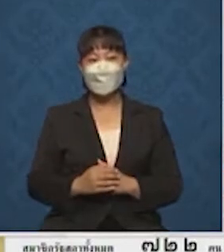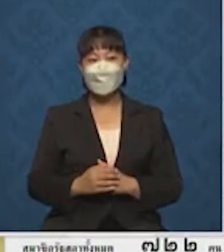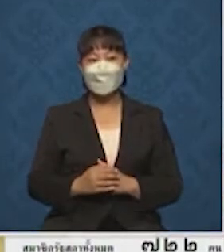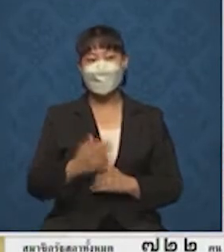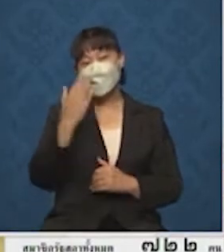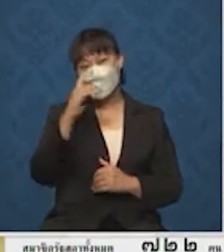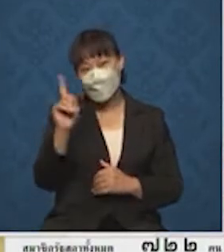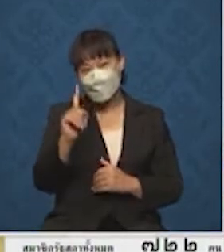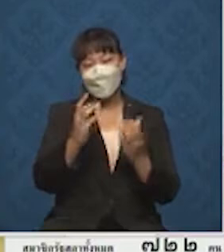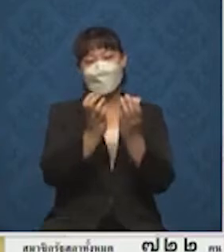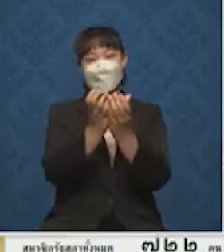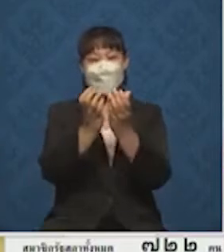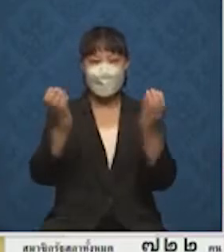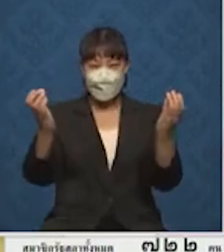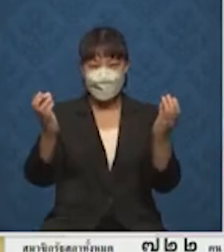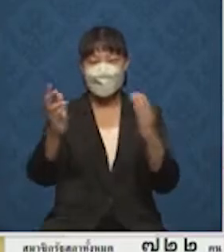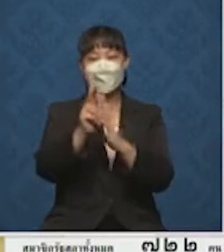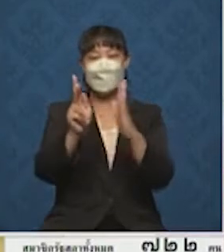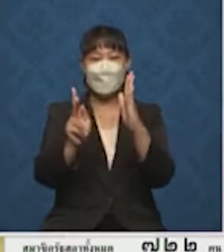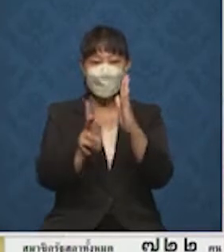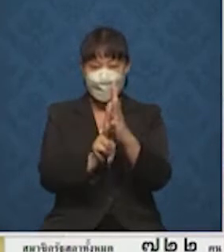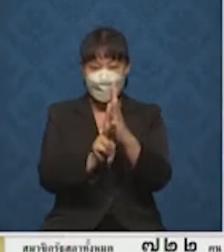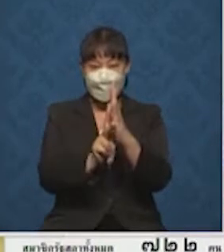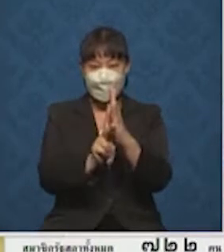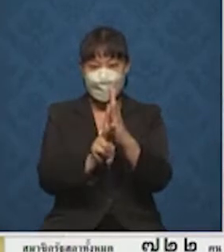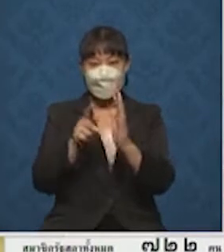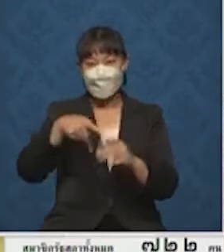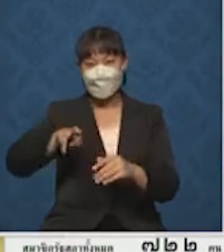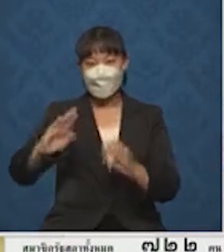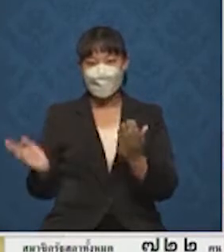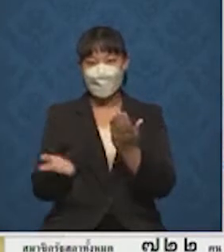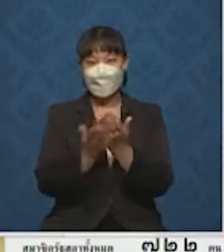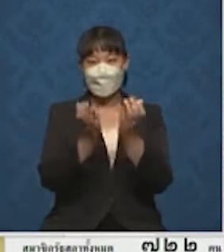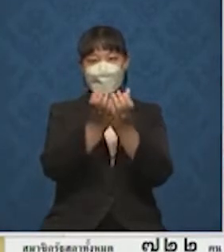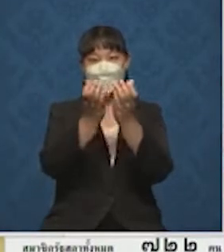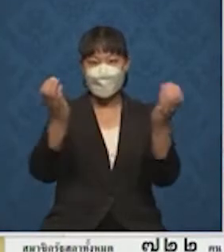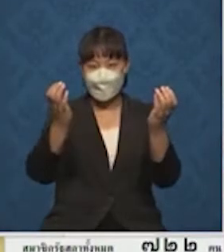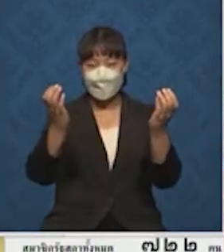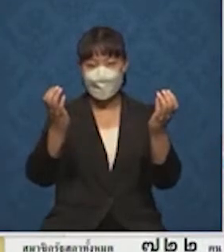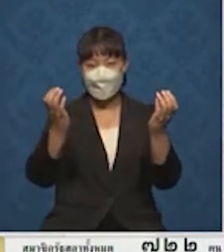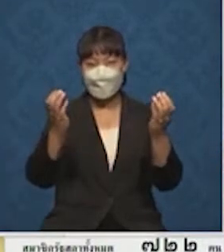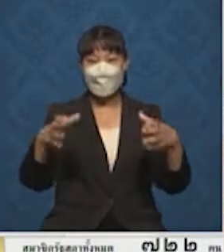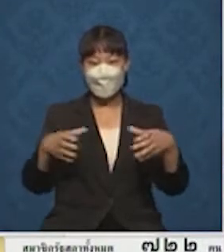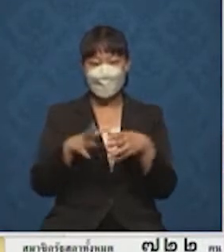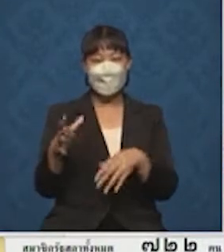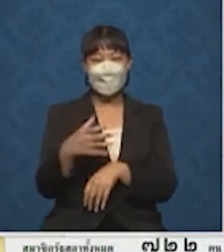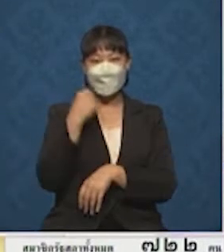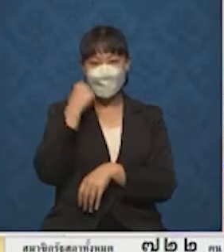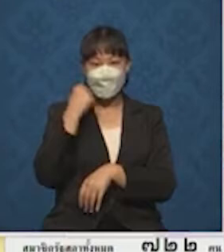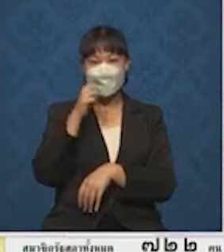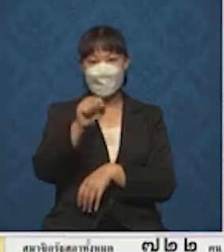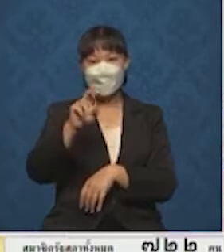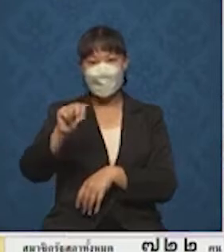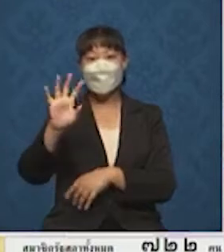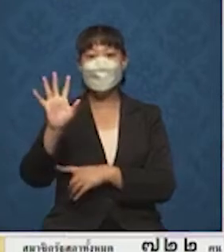พอลดธรมนูน พอกฎหมายประกอบลดธนูนพักกนเมืองที่ท่านสอวอร์ที่สอนช